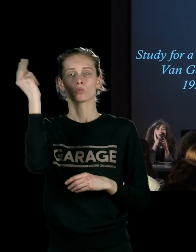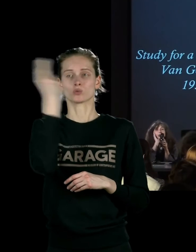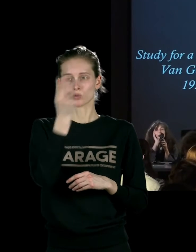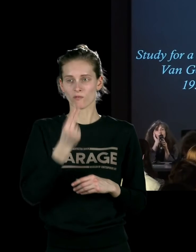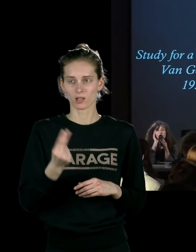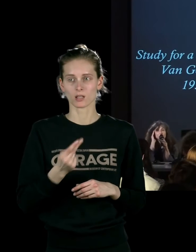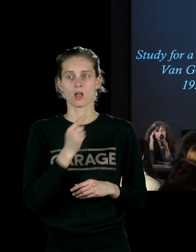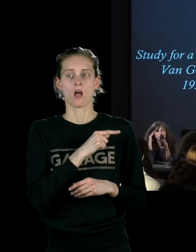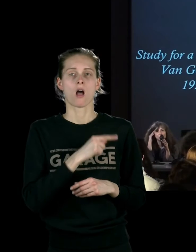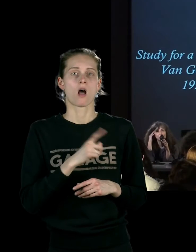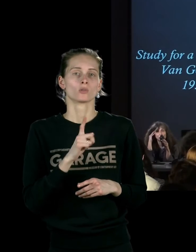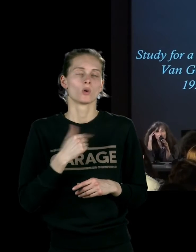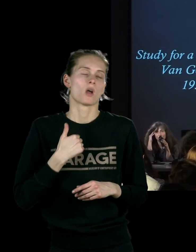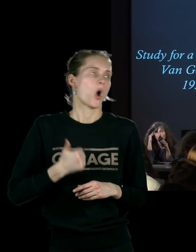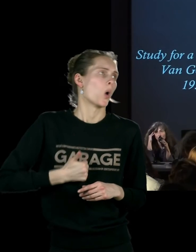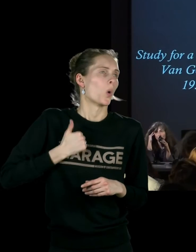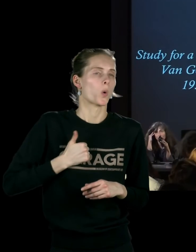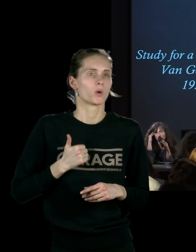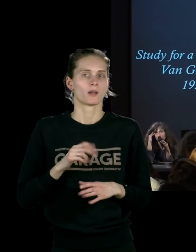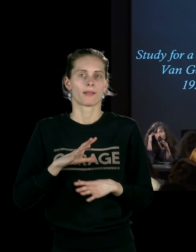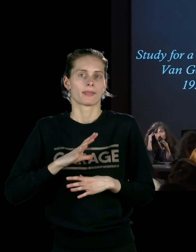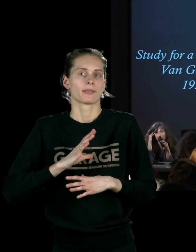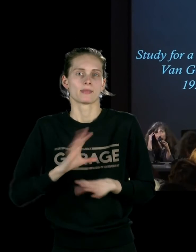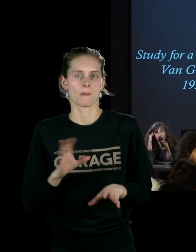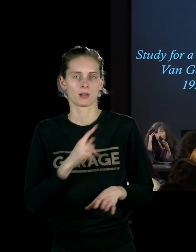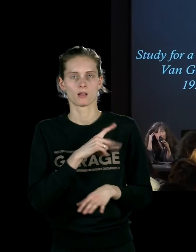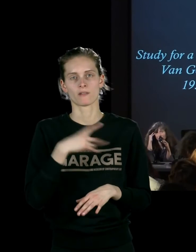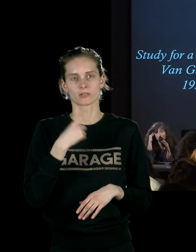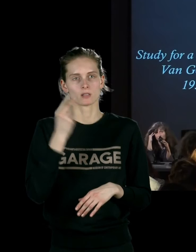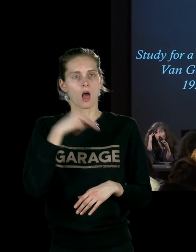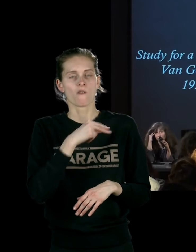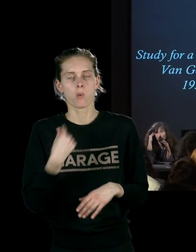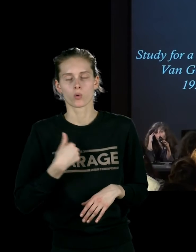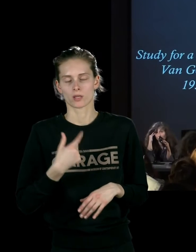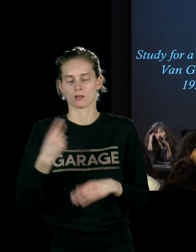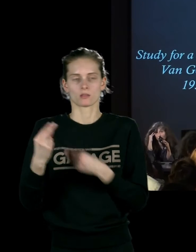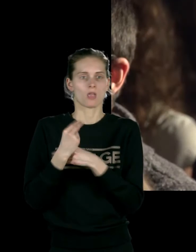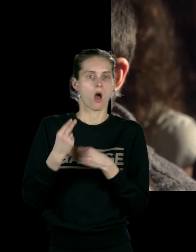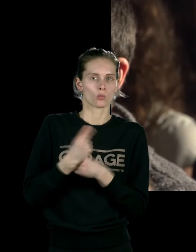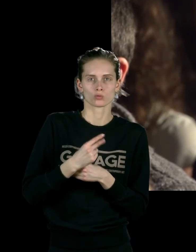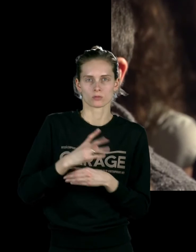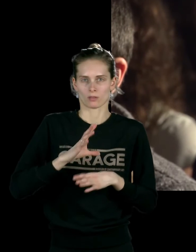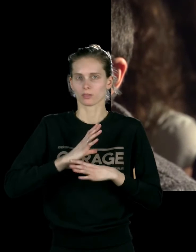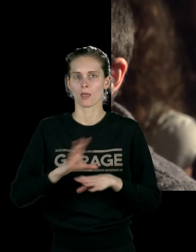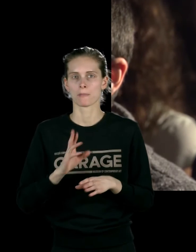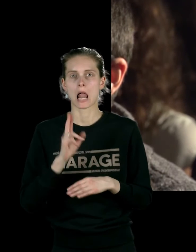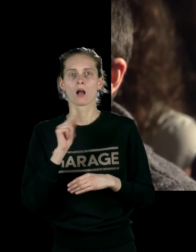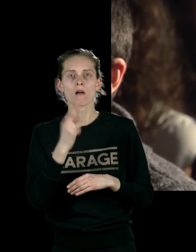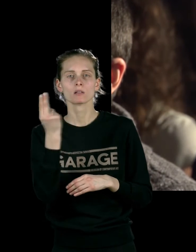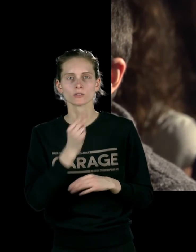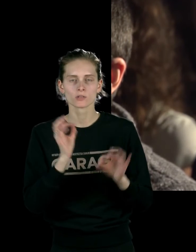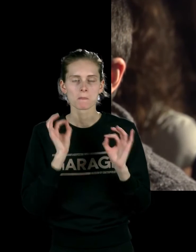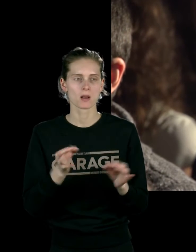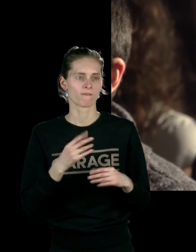гордился, но говорит, что очень здорово, что, слава богу, что меня никогда не учили живопись, не научили меня тем техникам, которые мне были не нужны.